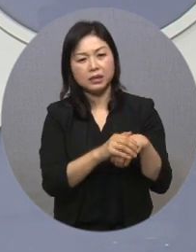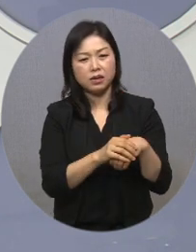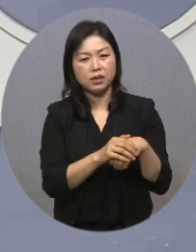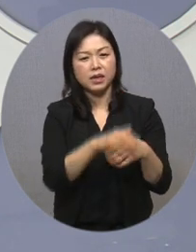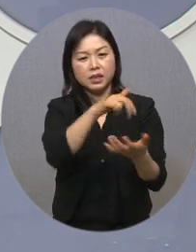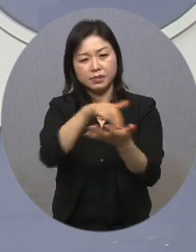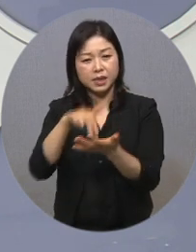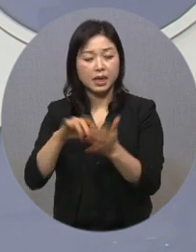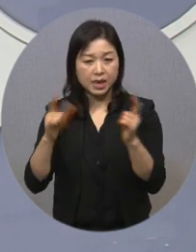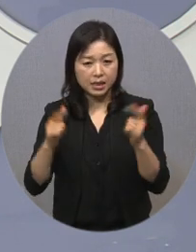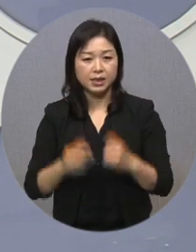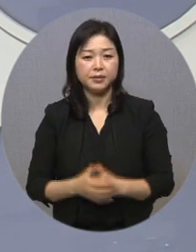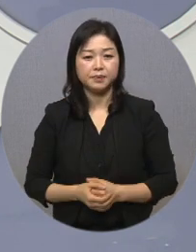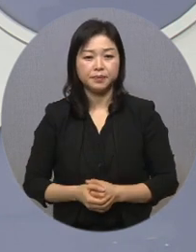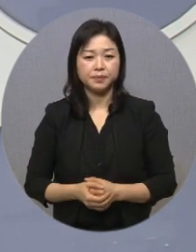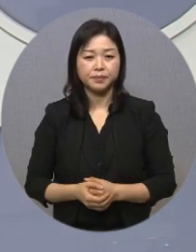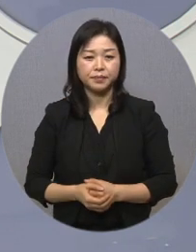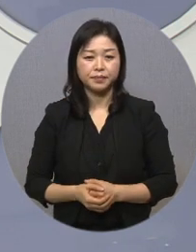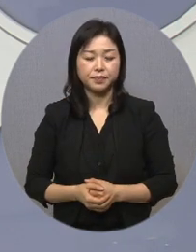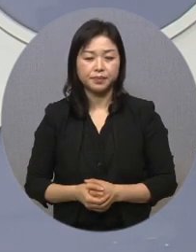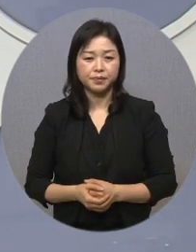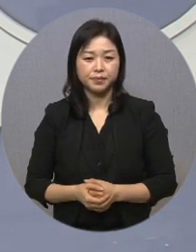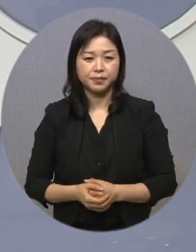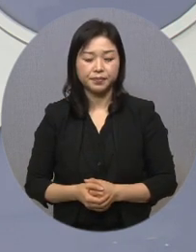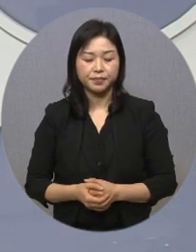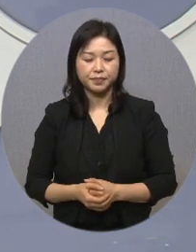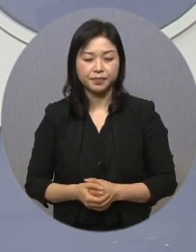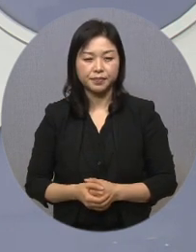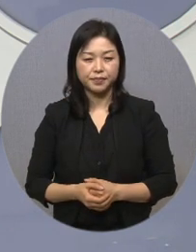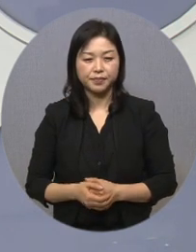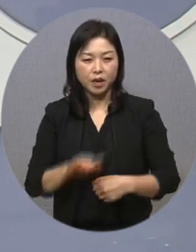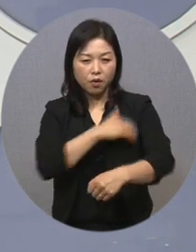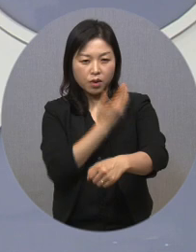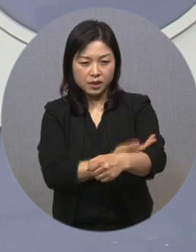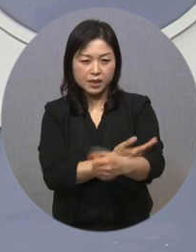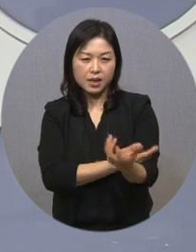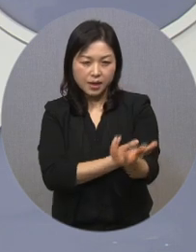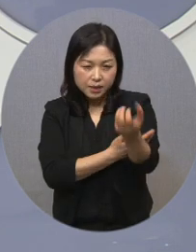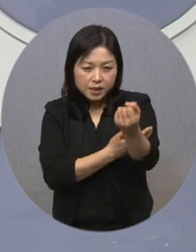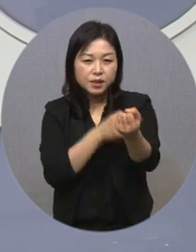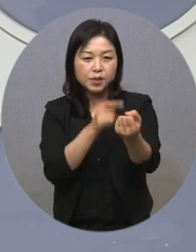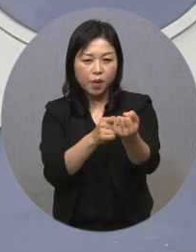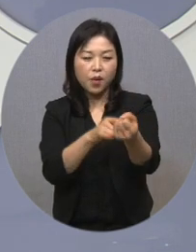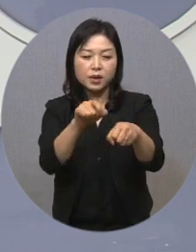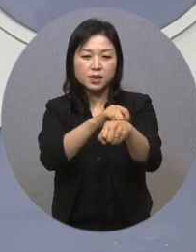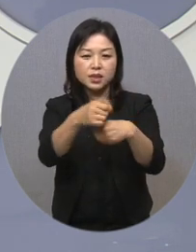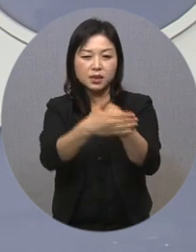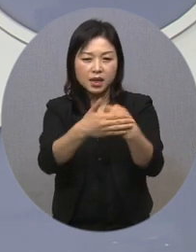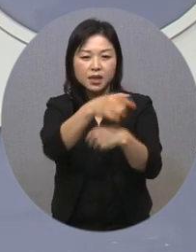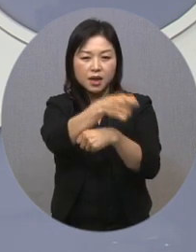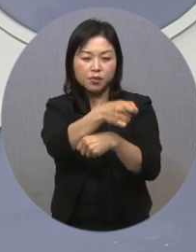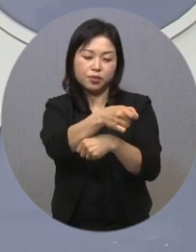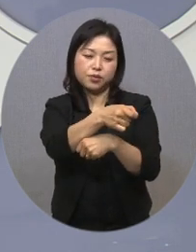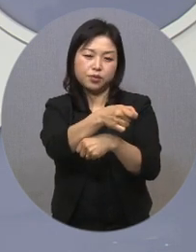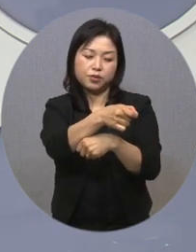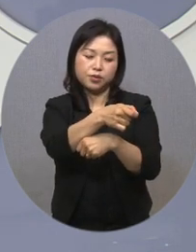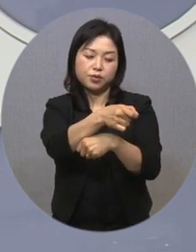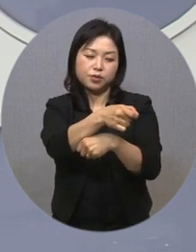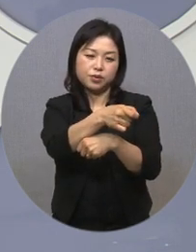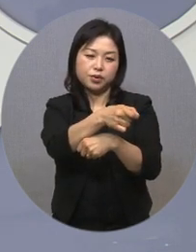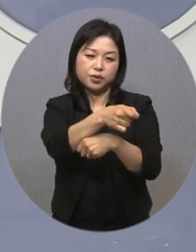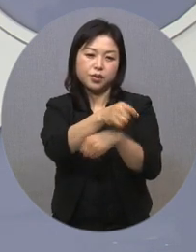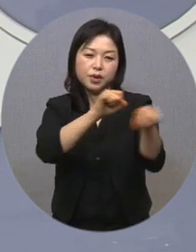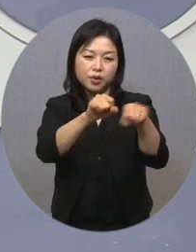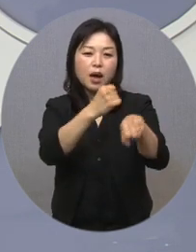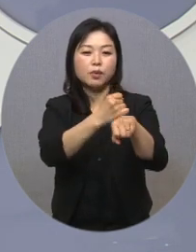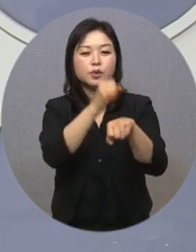관점이 아닌 자치 분권의 관점에서 특례 사무들이 구분되어졌으면 좋겠다. 이런 것을 좀 바라고